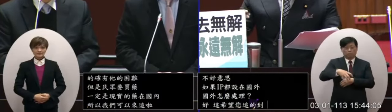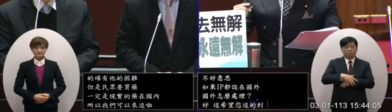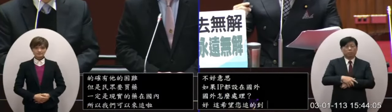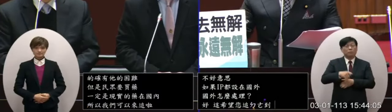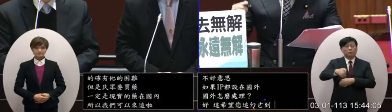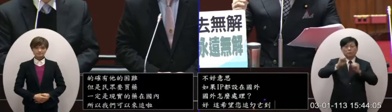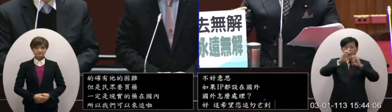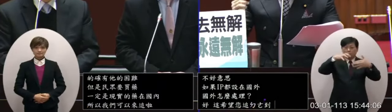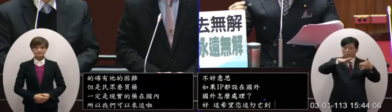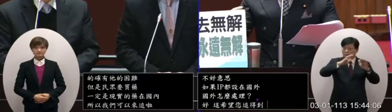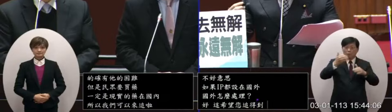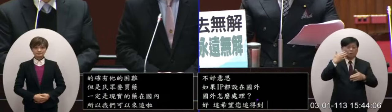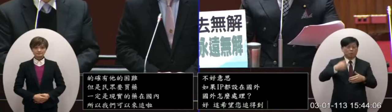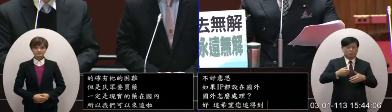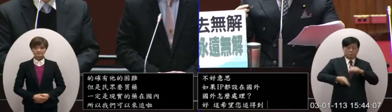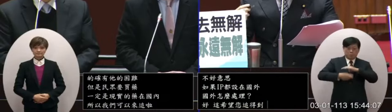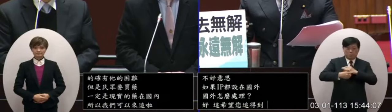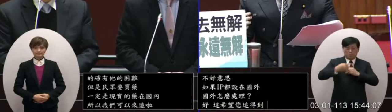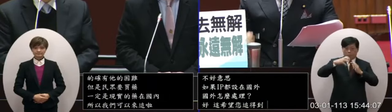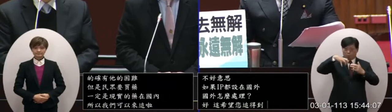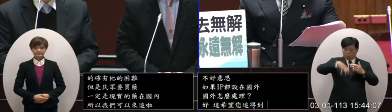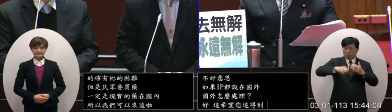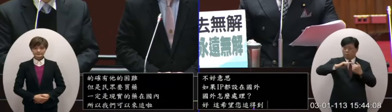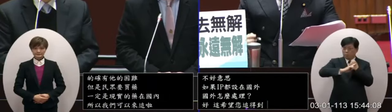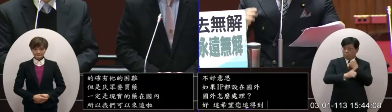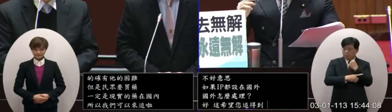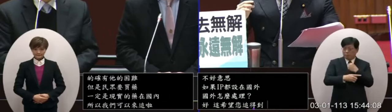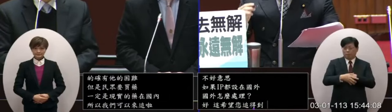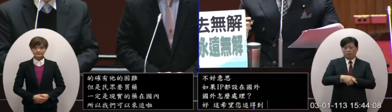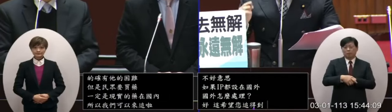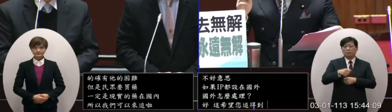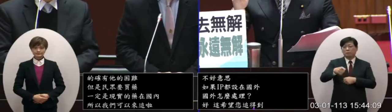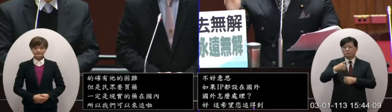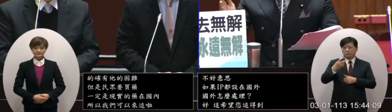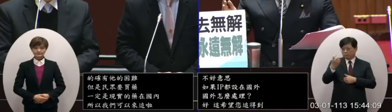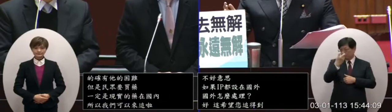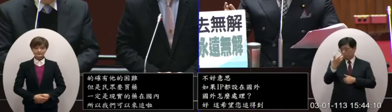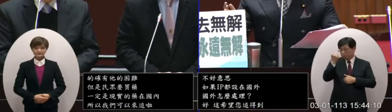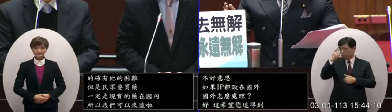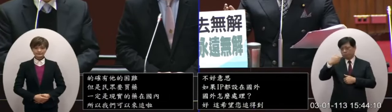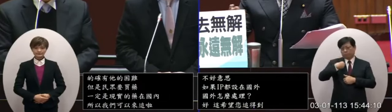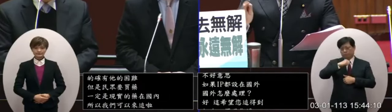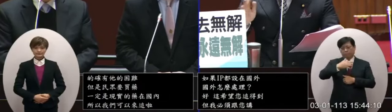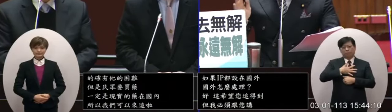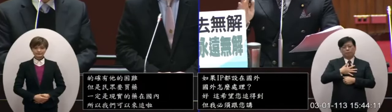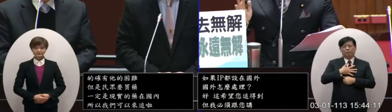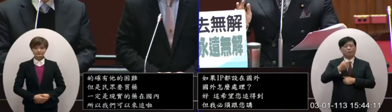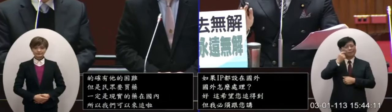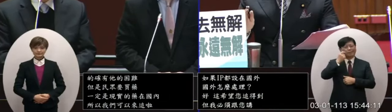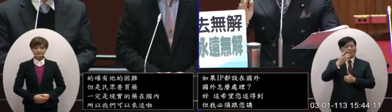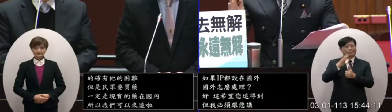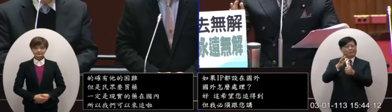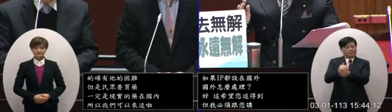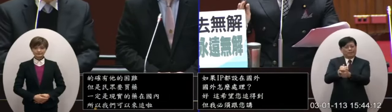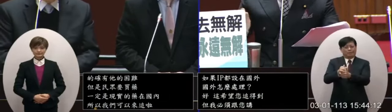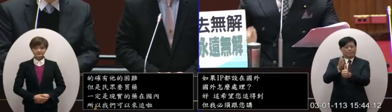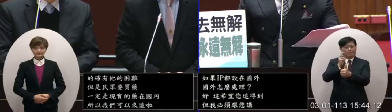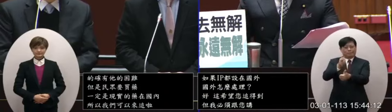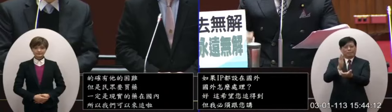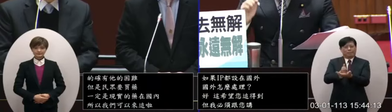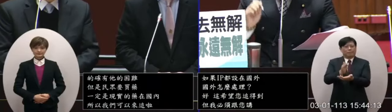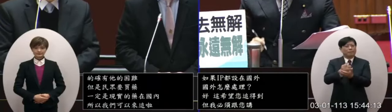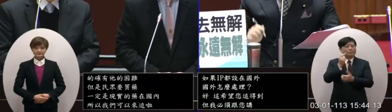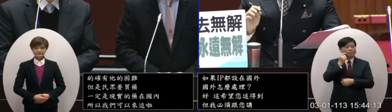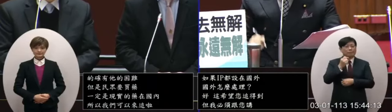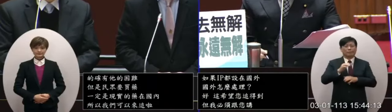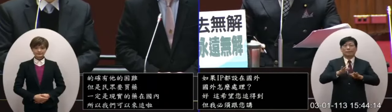其广告的内容违反国内的法定规定时，因为管辖权不在国内，所以无法约束制止该行